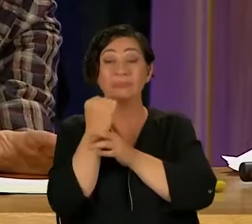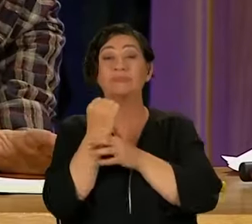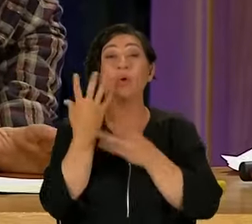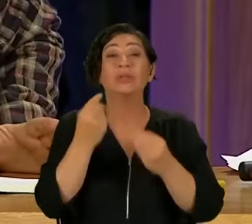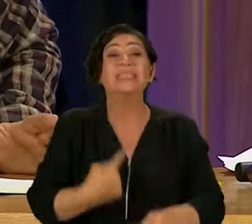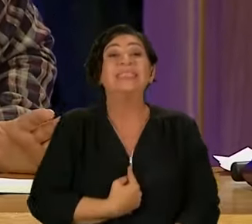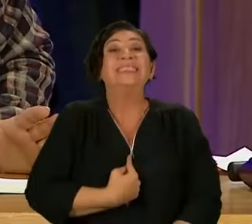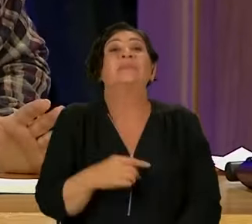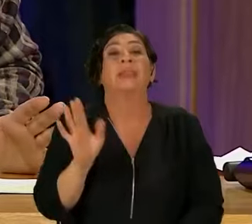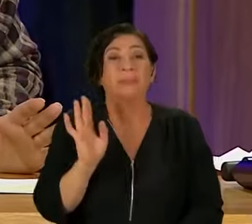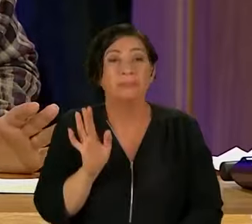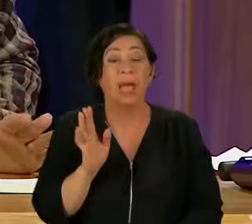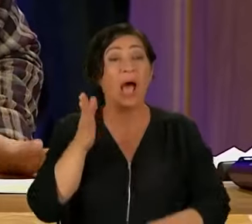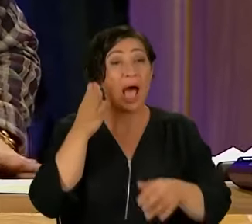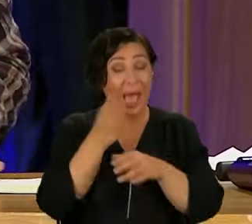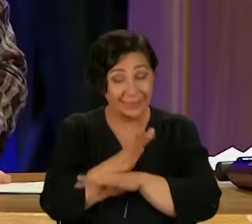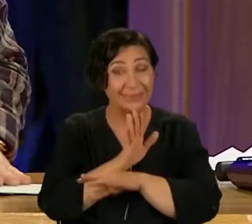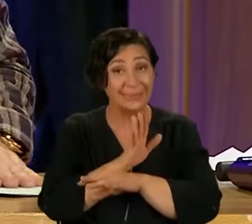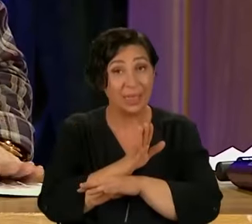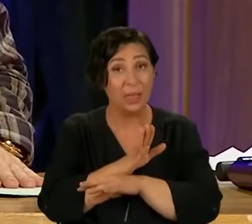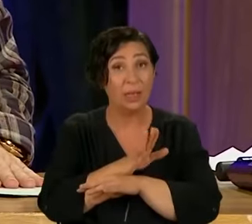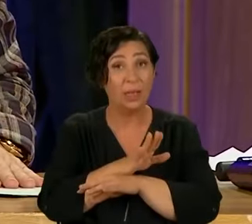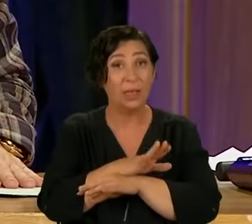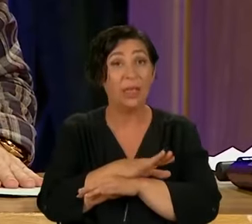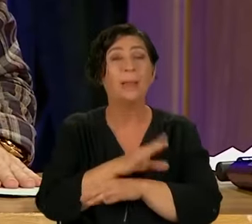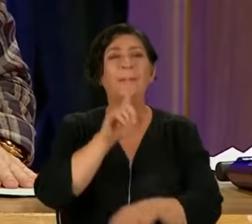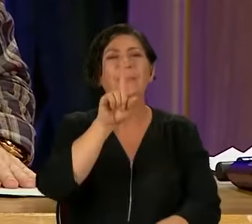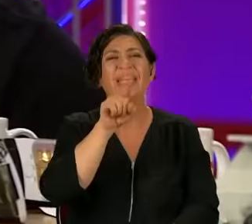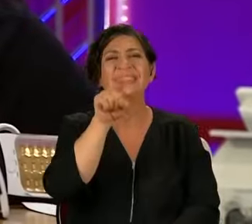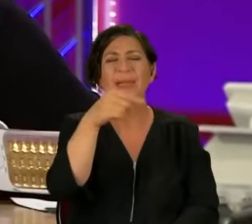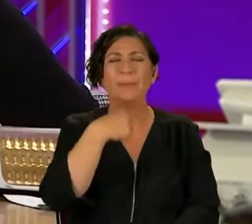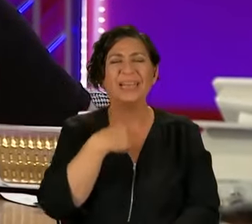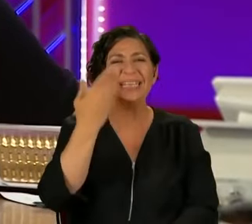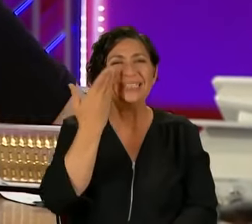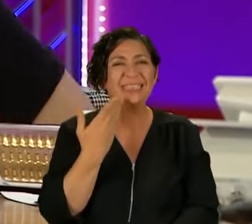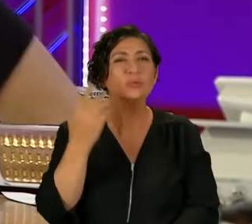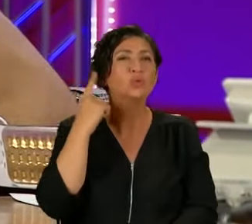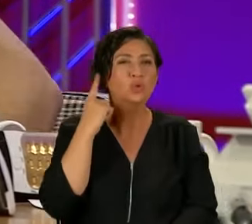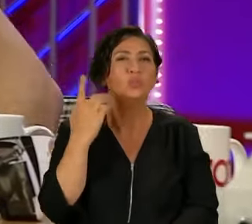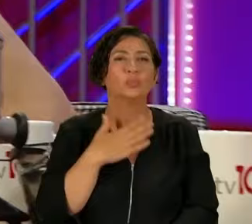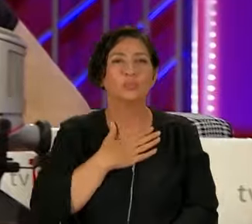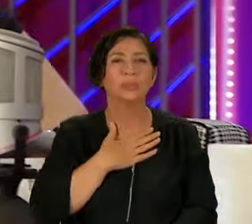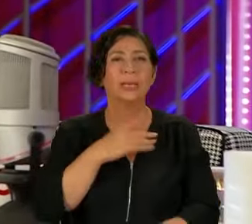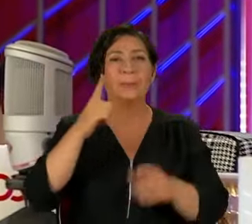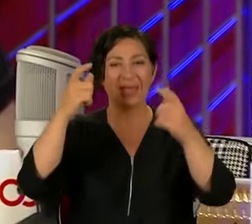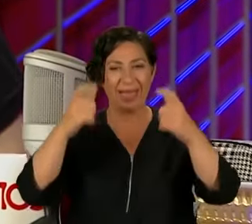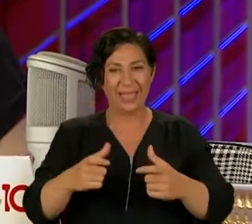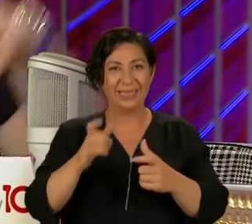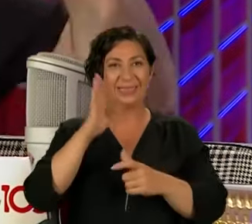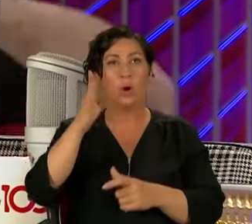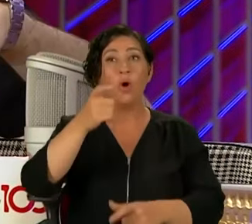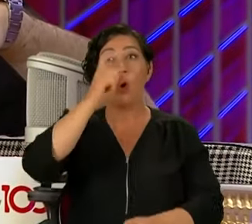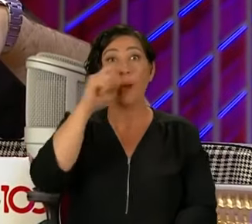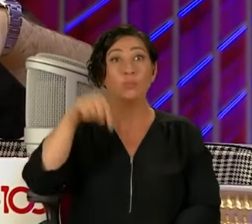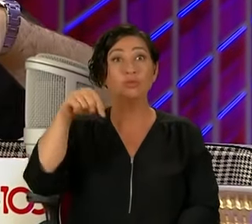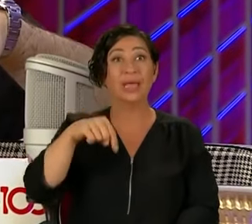hissetmedim. Yani aslında... Bir kere senin beni izlediğini, çok pardon abi, duydum. Bir mekanda çıkıyordum. Okan